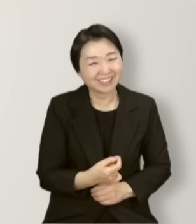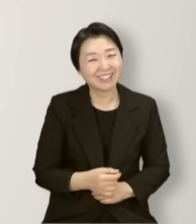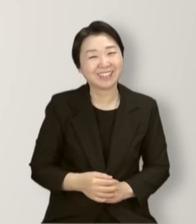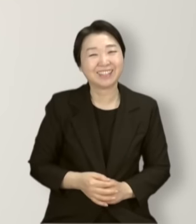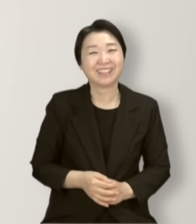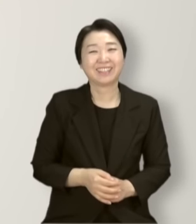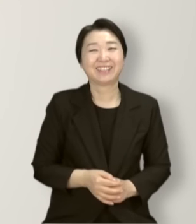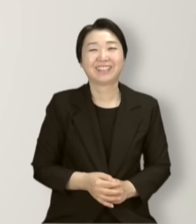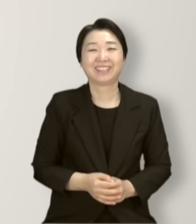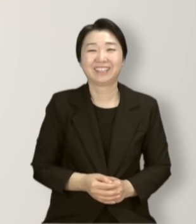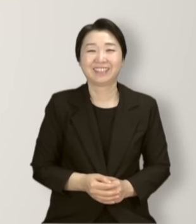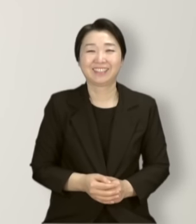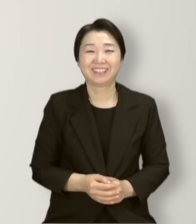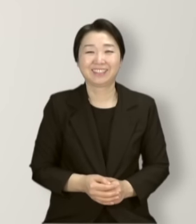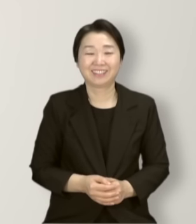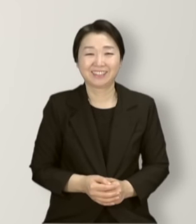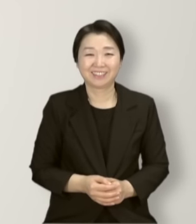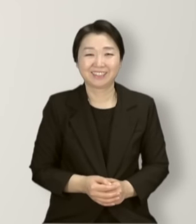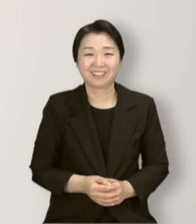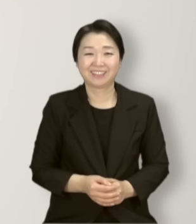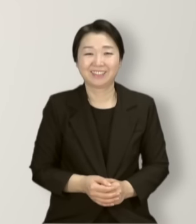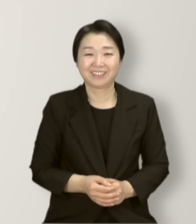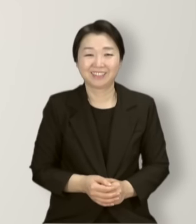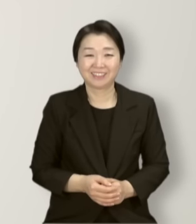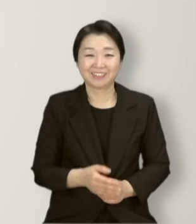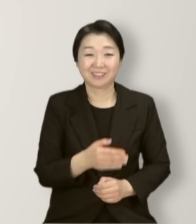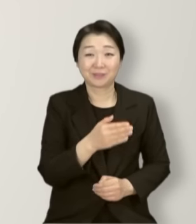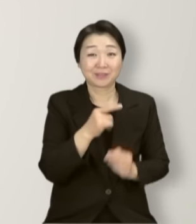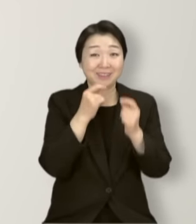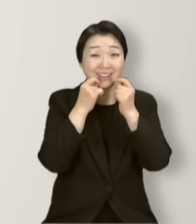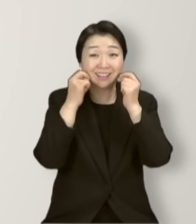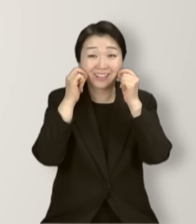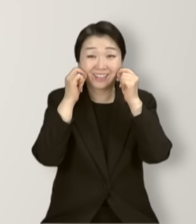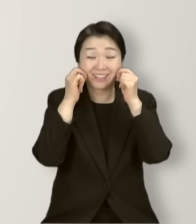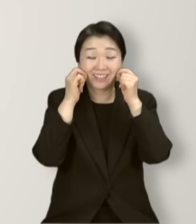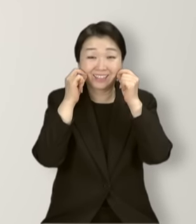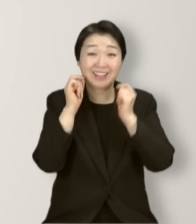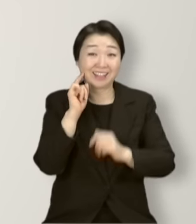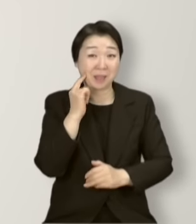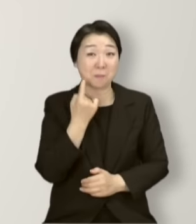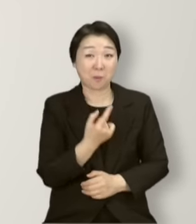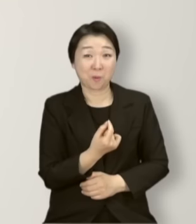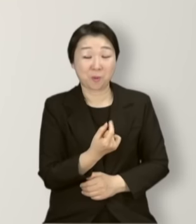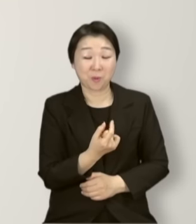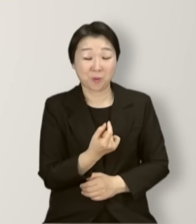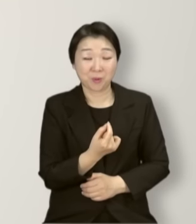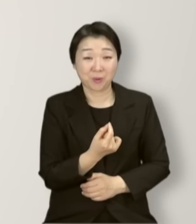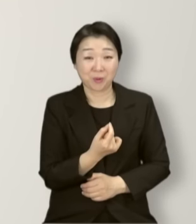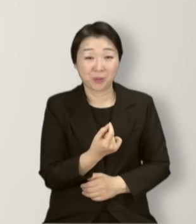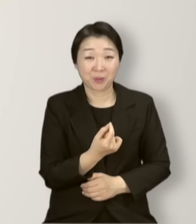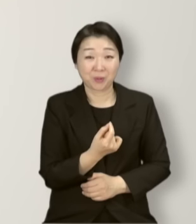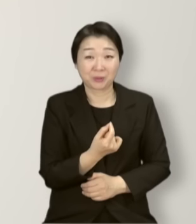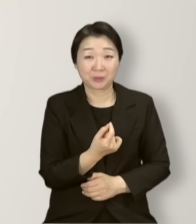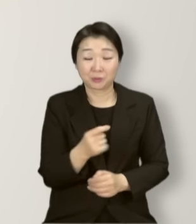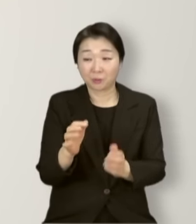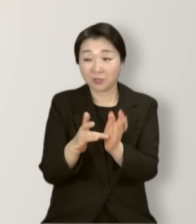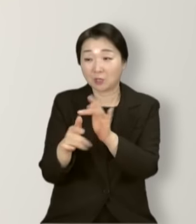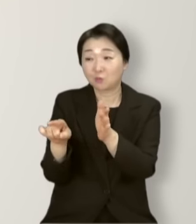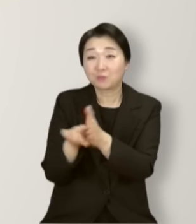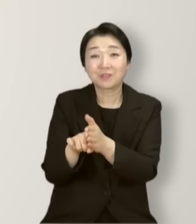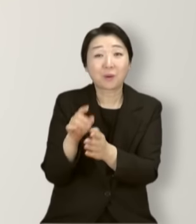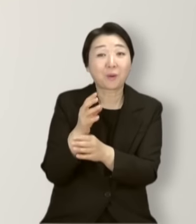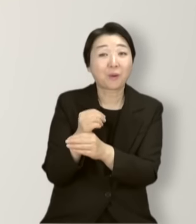예. 이 총장님이 이렇게 살인미소로 우리 총장님을 있게 만든 예수님을